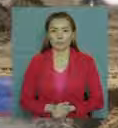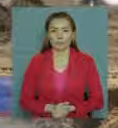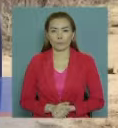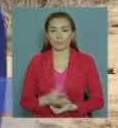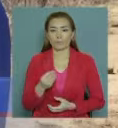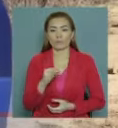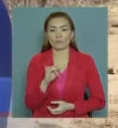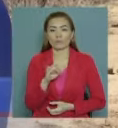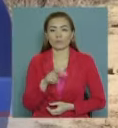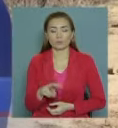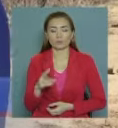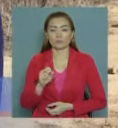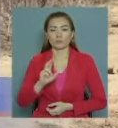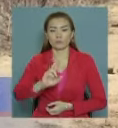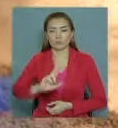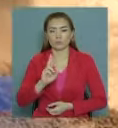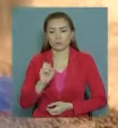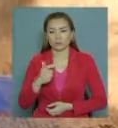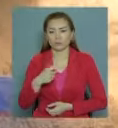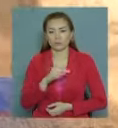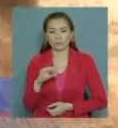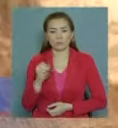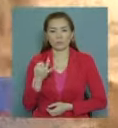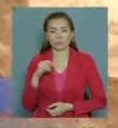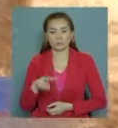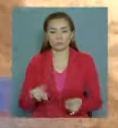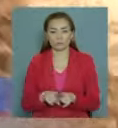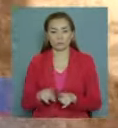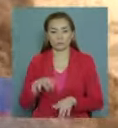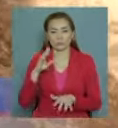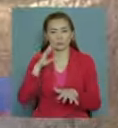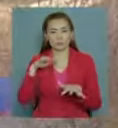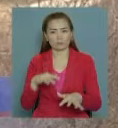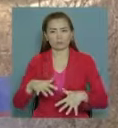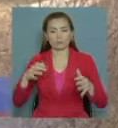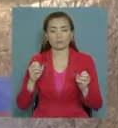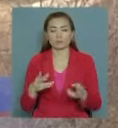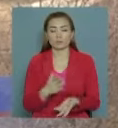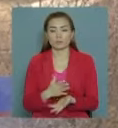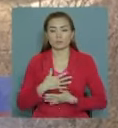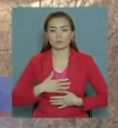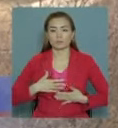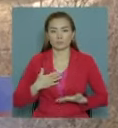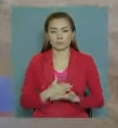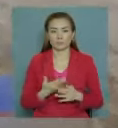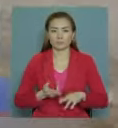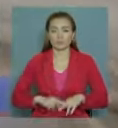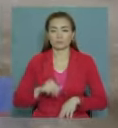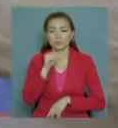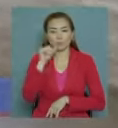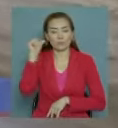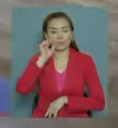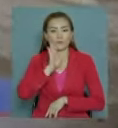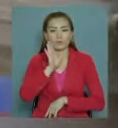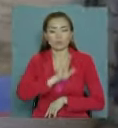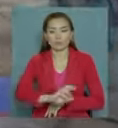Кроме Урала, ситуация на реках Кигаш и Уил находится под строгим контролем. Есть повод для беспокойства, потому что в прошлом году вода